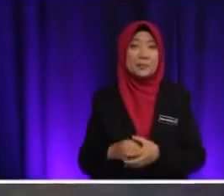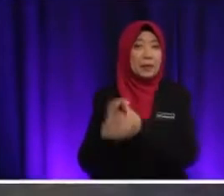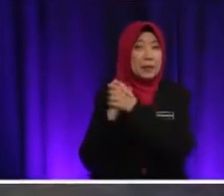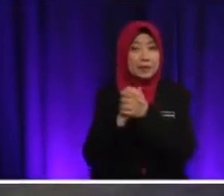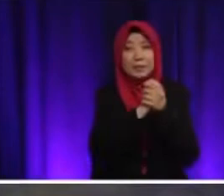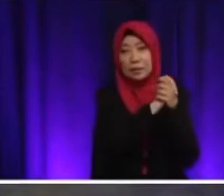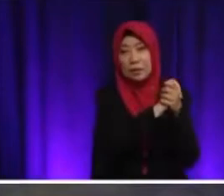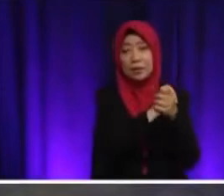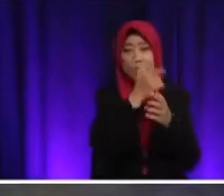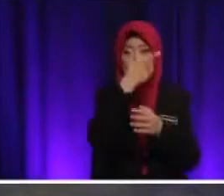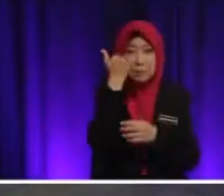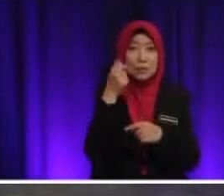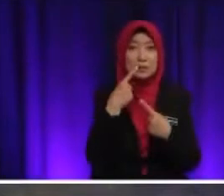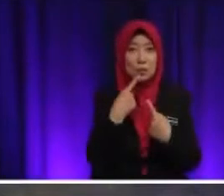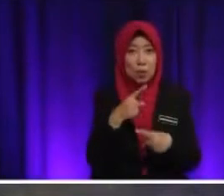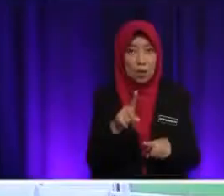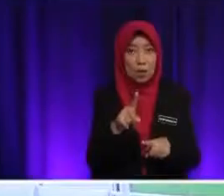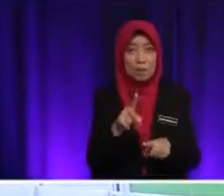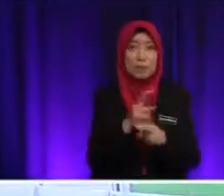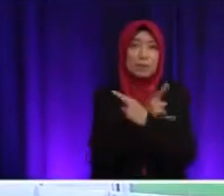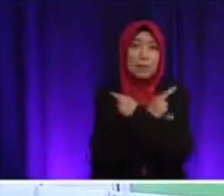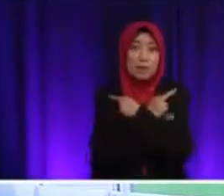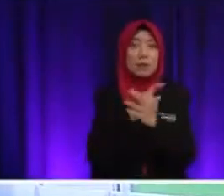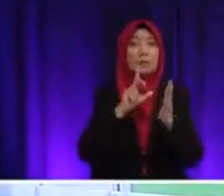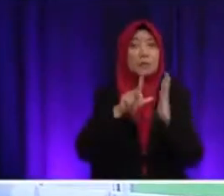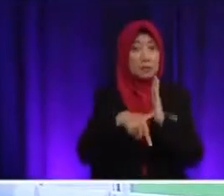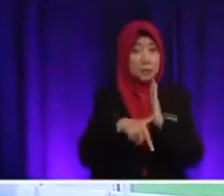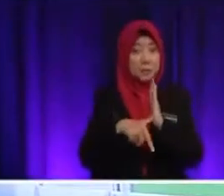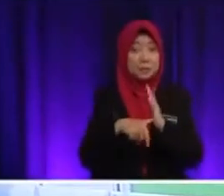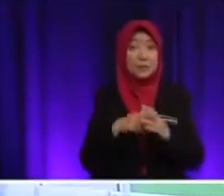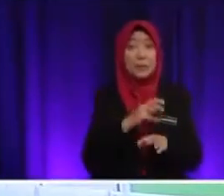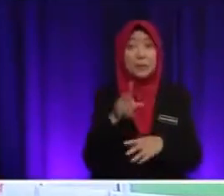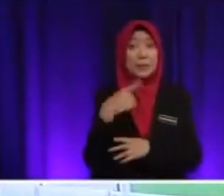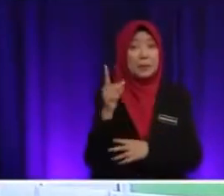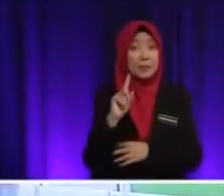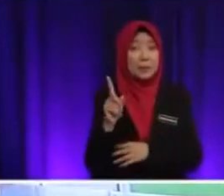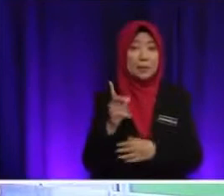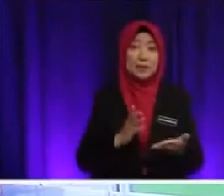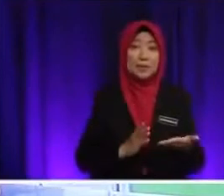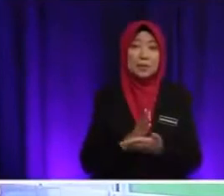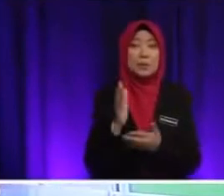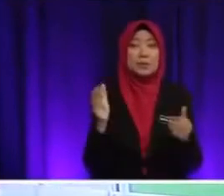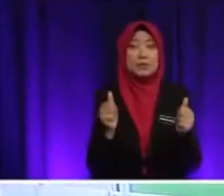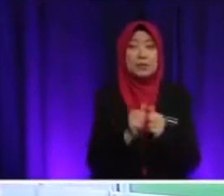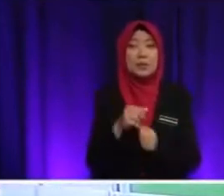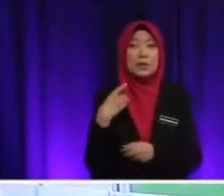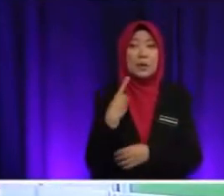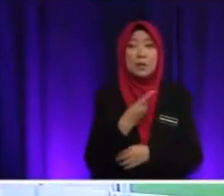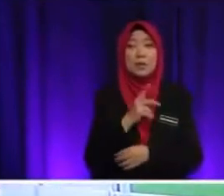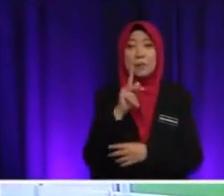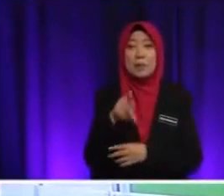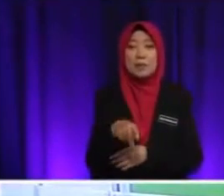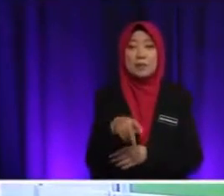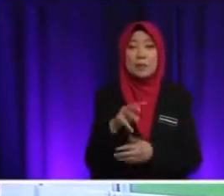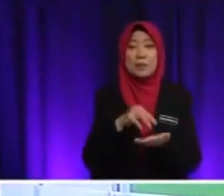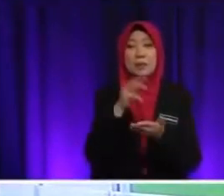kepada Akil atas jawapan. Dan kita nak berehat seketika, boleh ke Ustaz? Yes. Jangan ke mana-mana, teruskan bersama dengan kami pastinya dalam